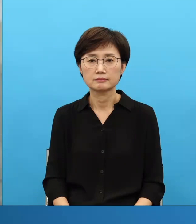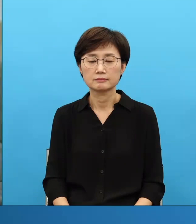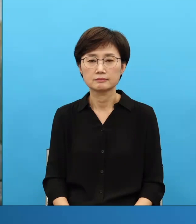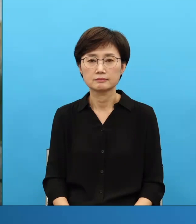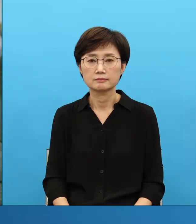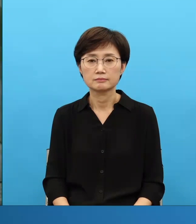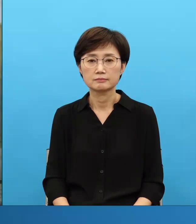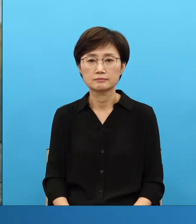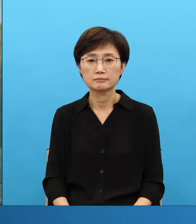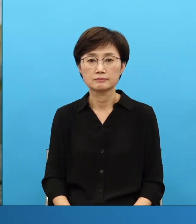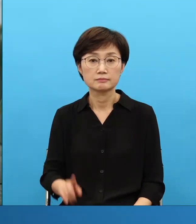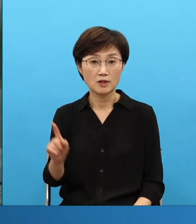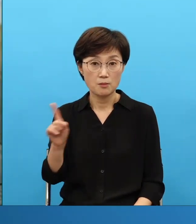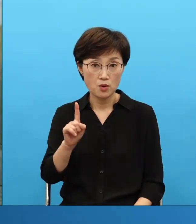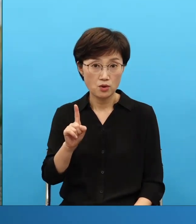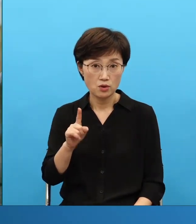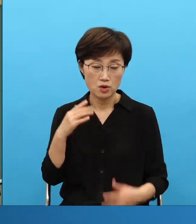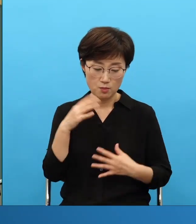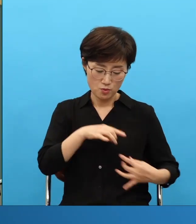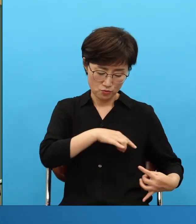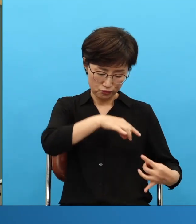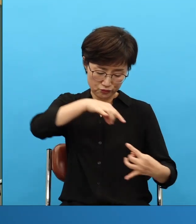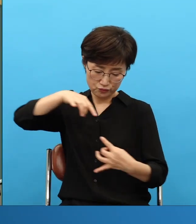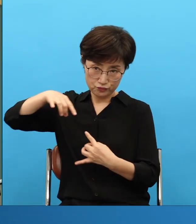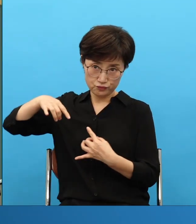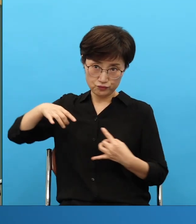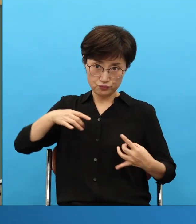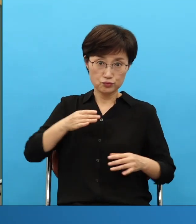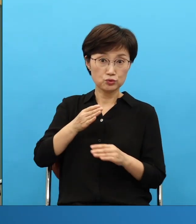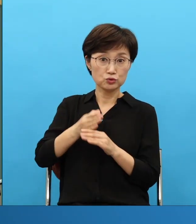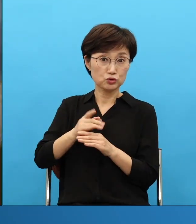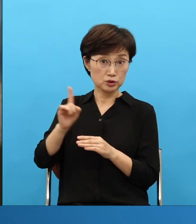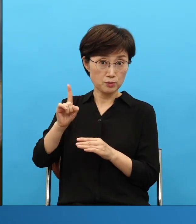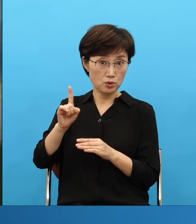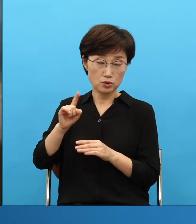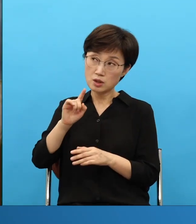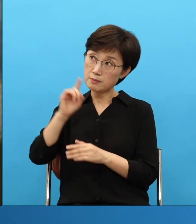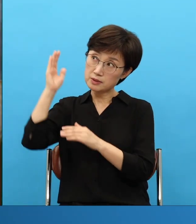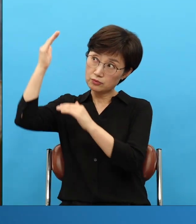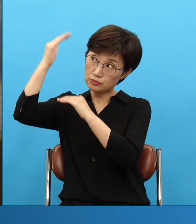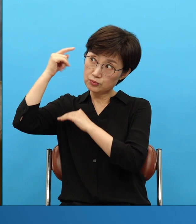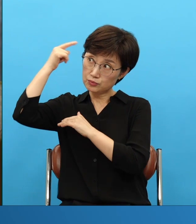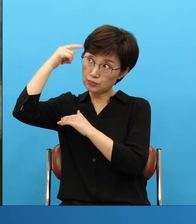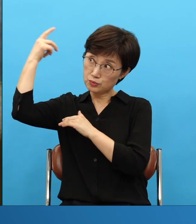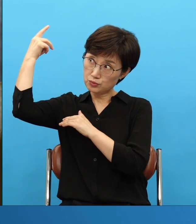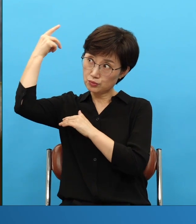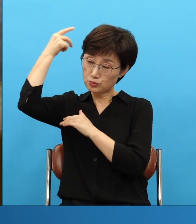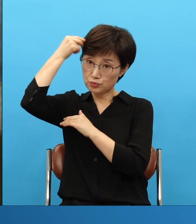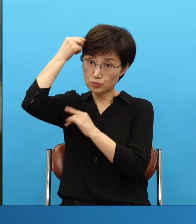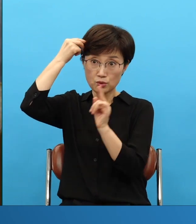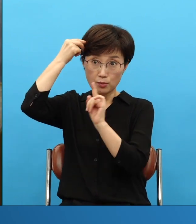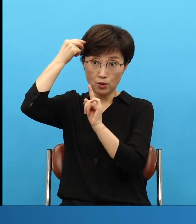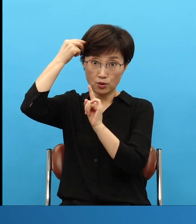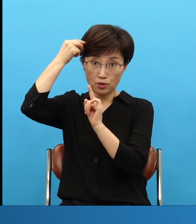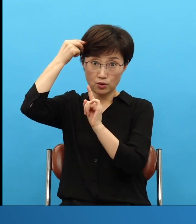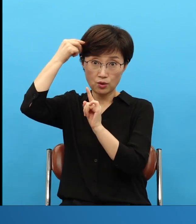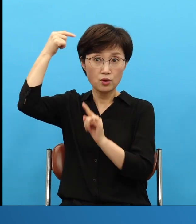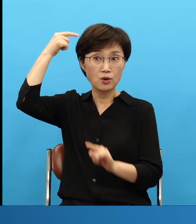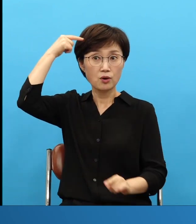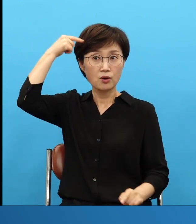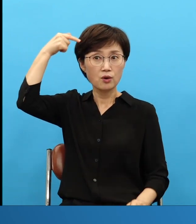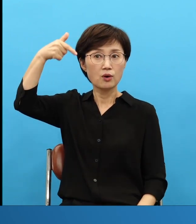기뻐. 모든 신경계의 중심이 되며 우리가 들었던 모든 말씀이 각인되어 영향을 줄 수 있는 그곳.